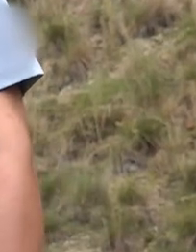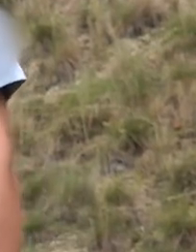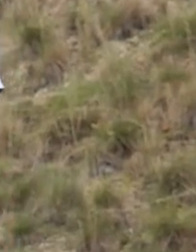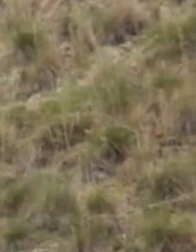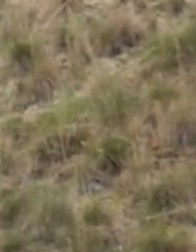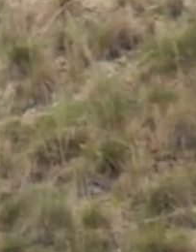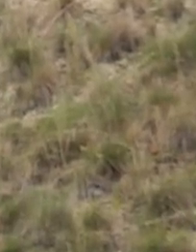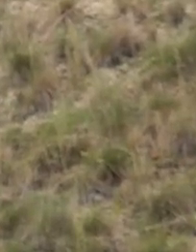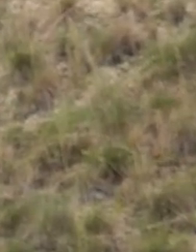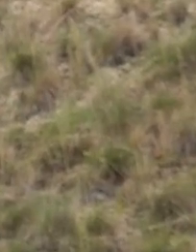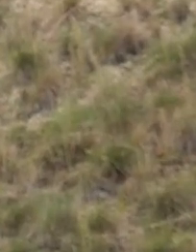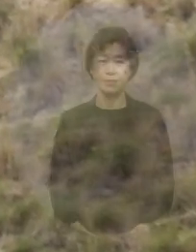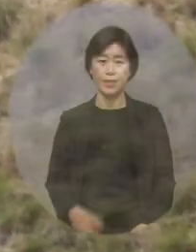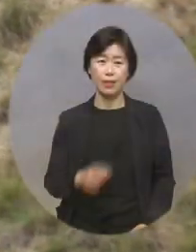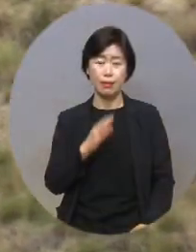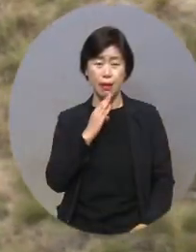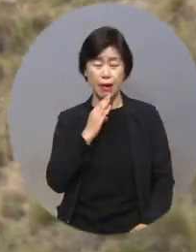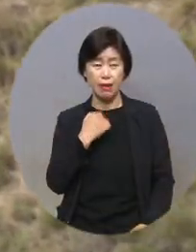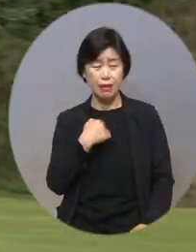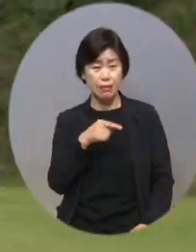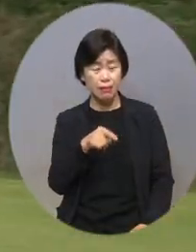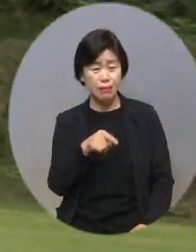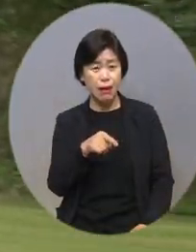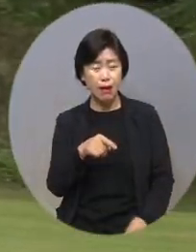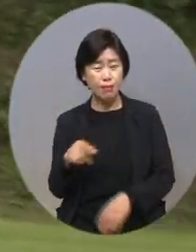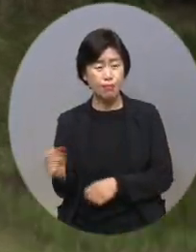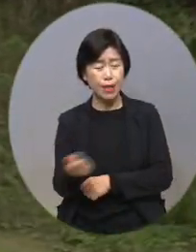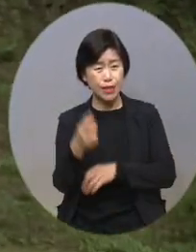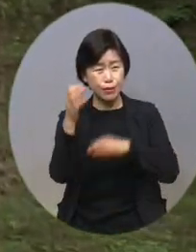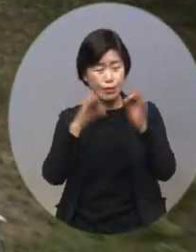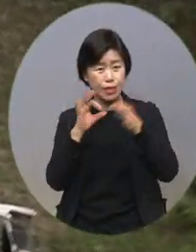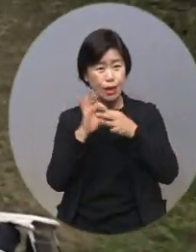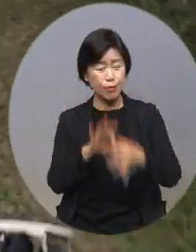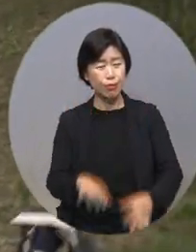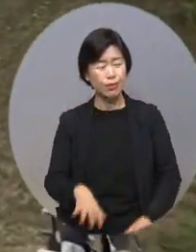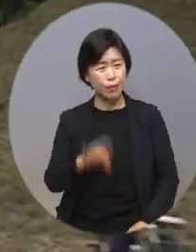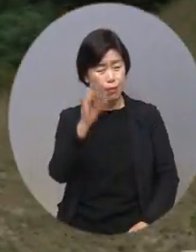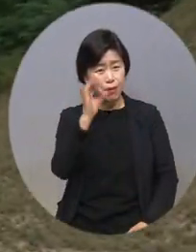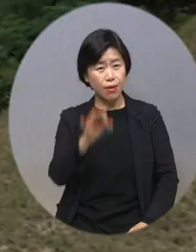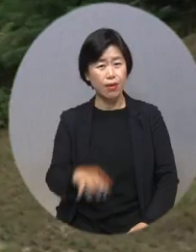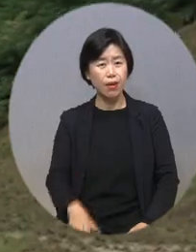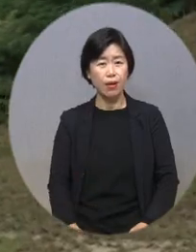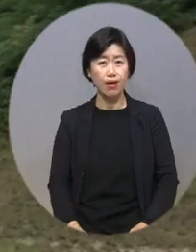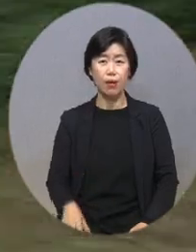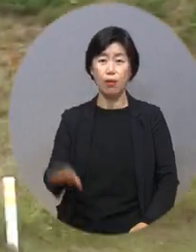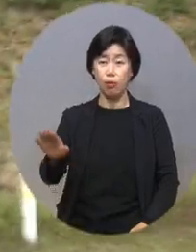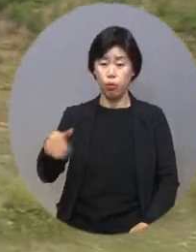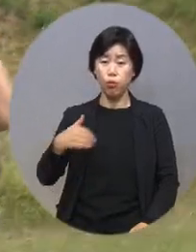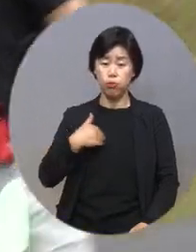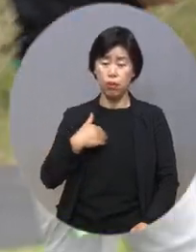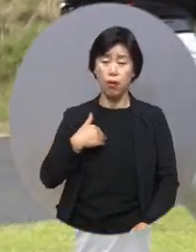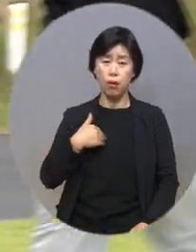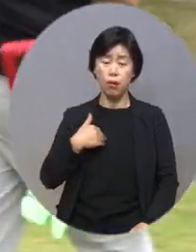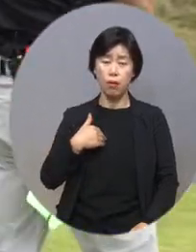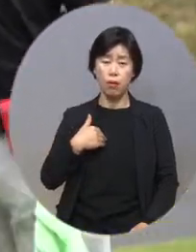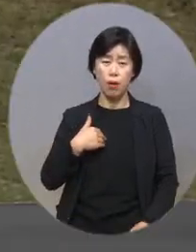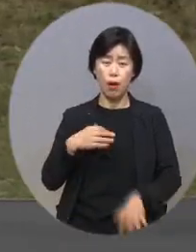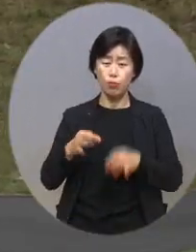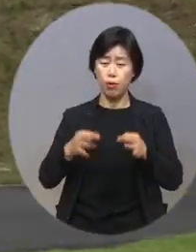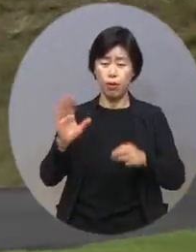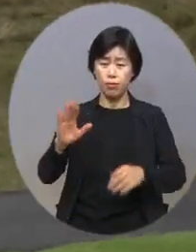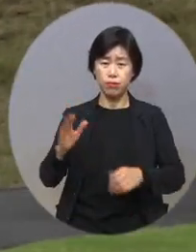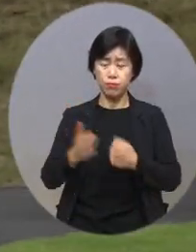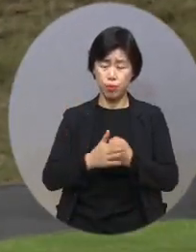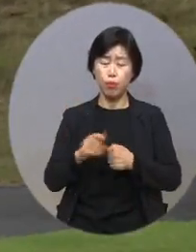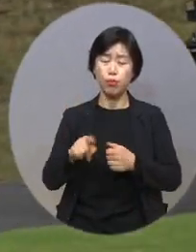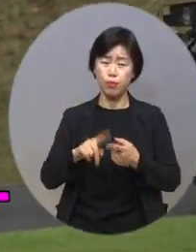야 진짜 나 너 이렇게 치는 거 처음 봤다 진짜. 나도 처음 봤어. 오빠 아마추어는 회장님. 이렇게도 쳐. 난 너 프로인 줄 알았어.